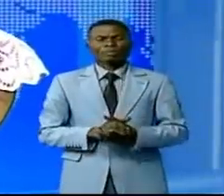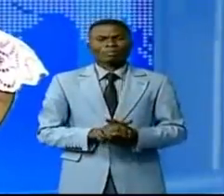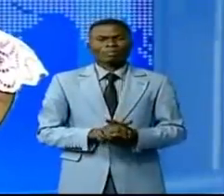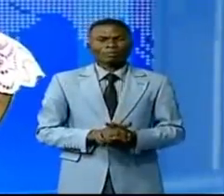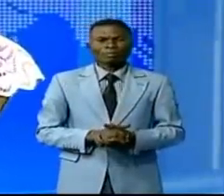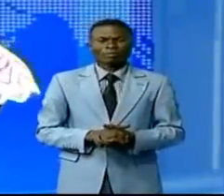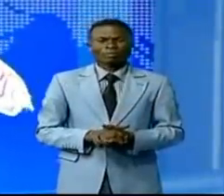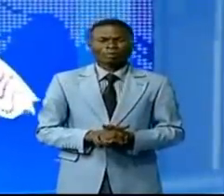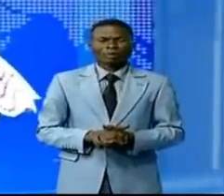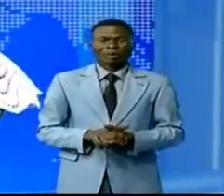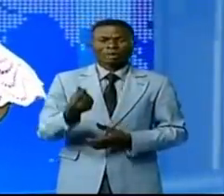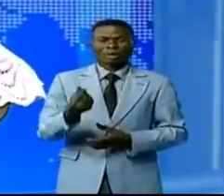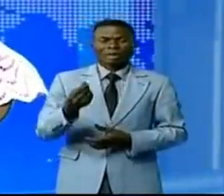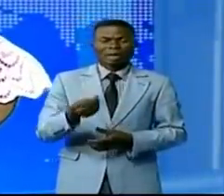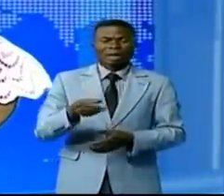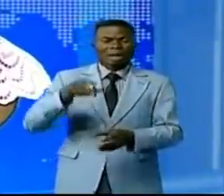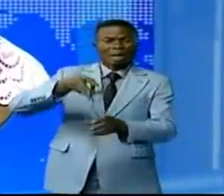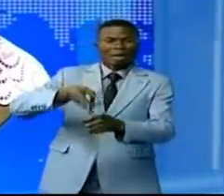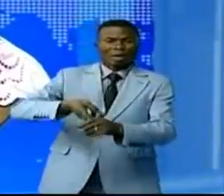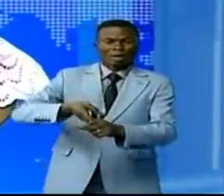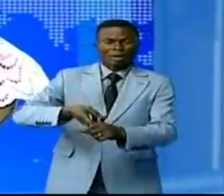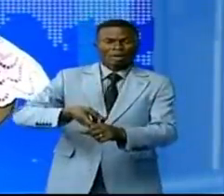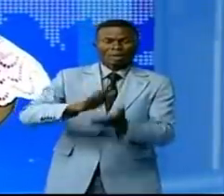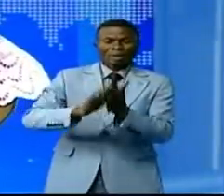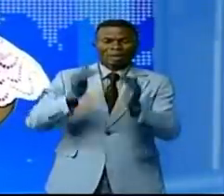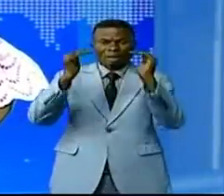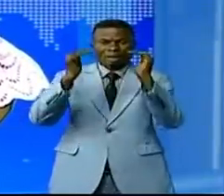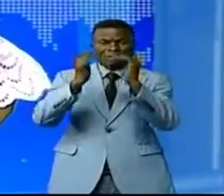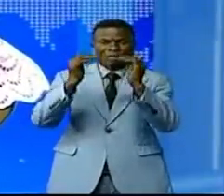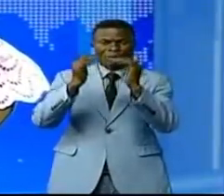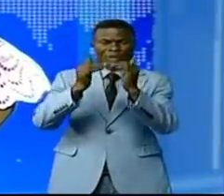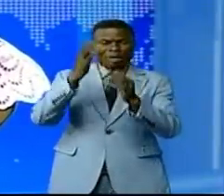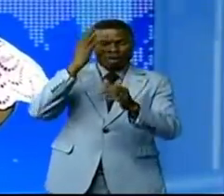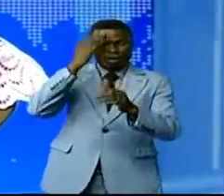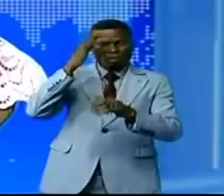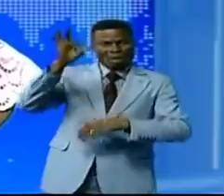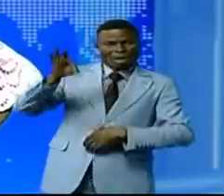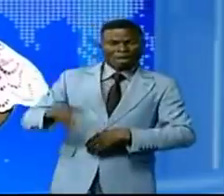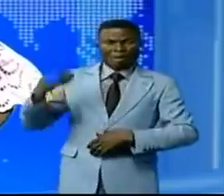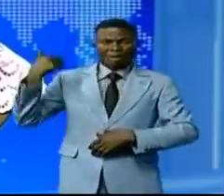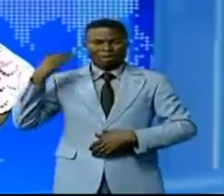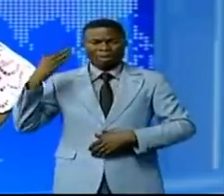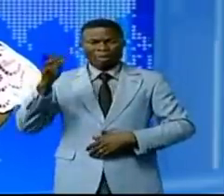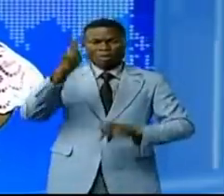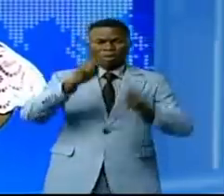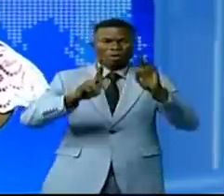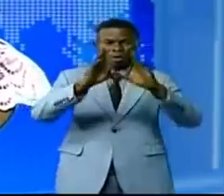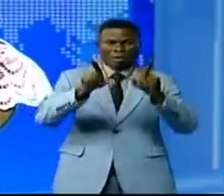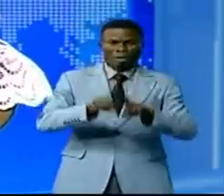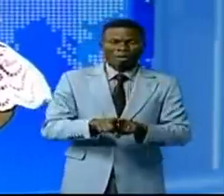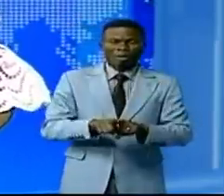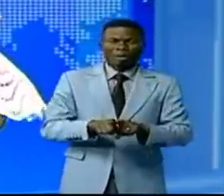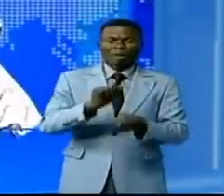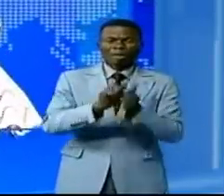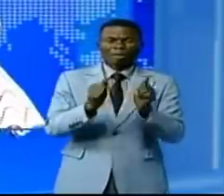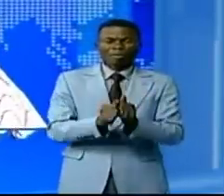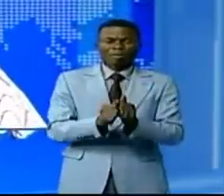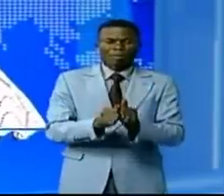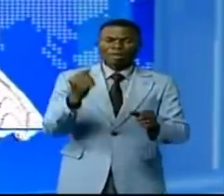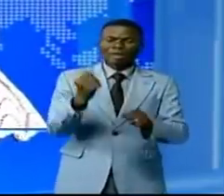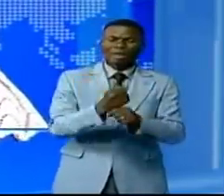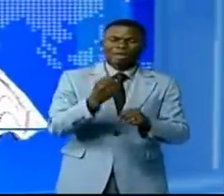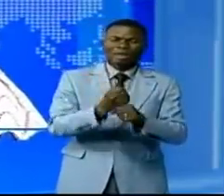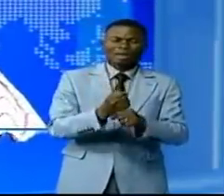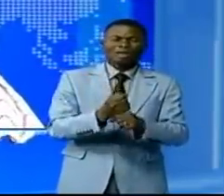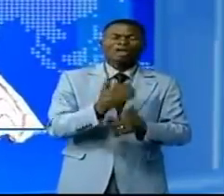Le prix à la pompe doit être équilibré et tenir compte de l'intérêt de l'État, la population et celui de la profession